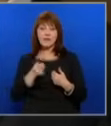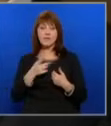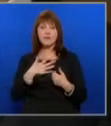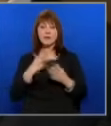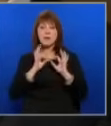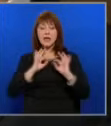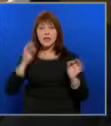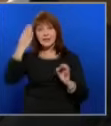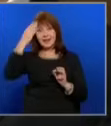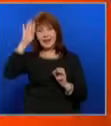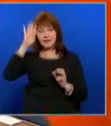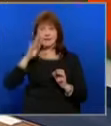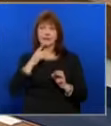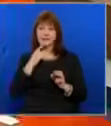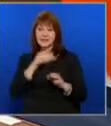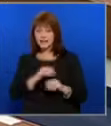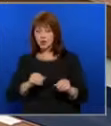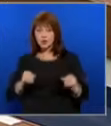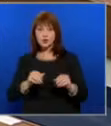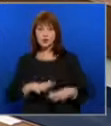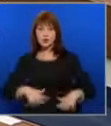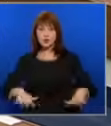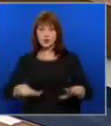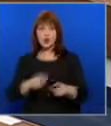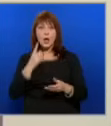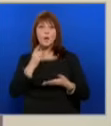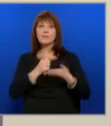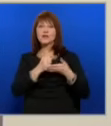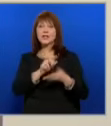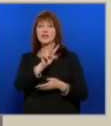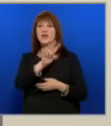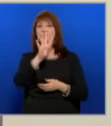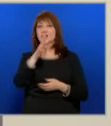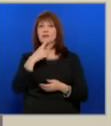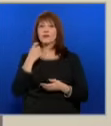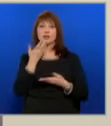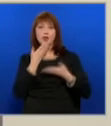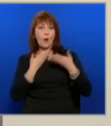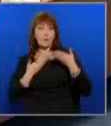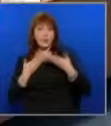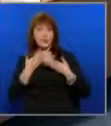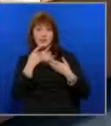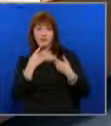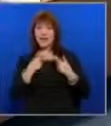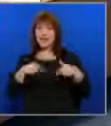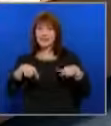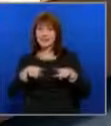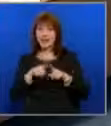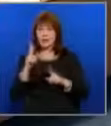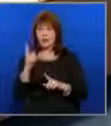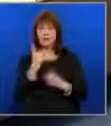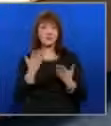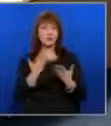имаме ясна дата и за суша. Бюджетът за 2024 година се обсъжда в пленарната зала на първо